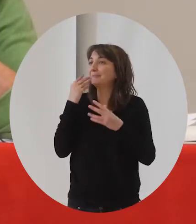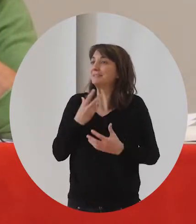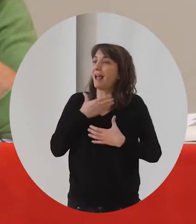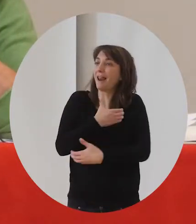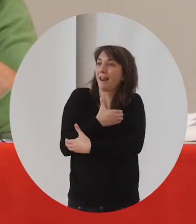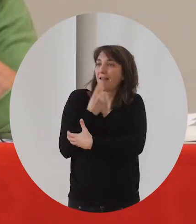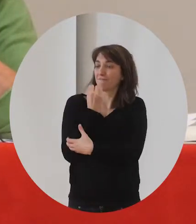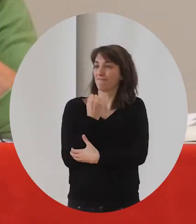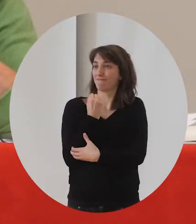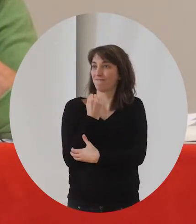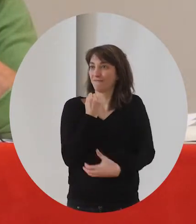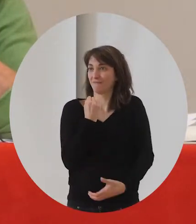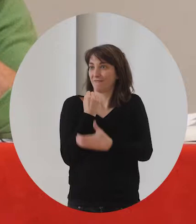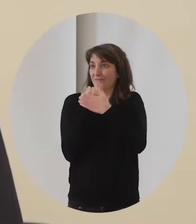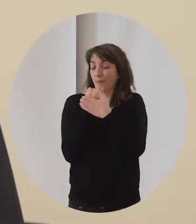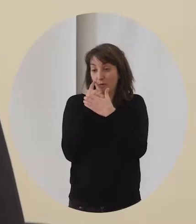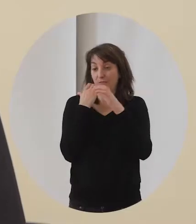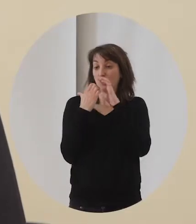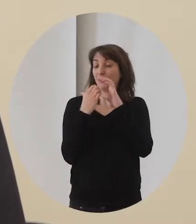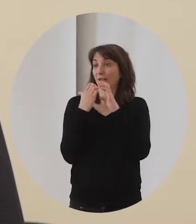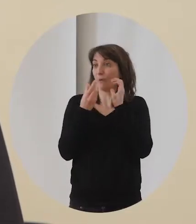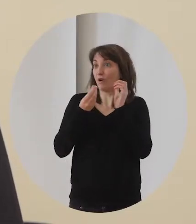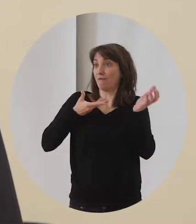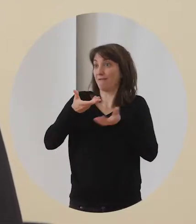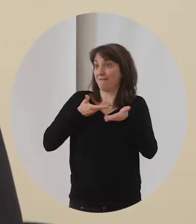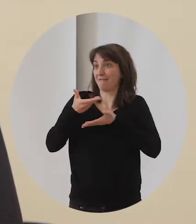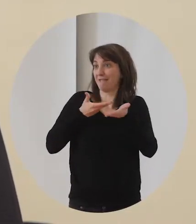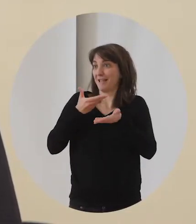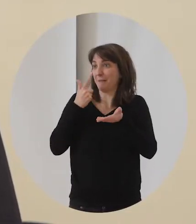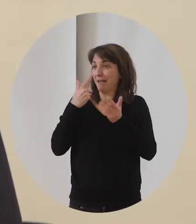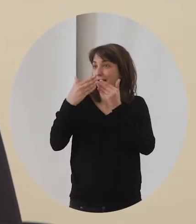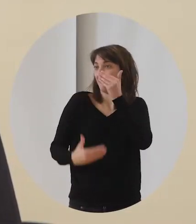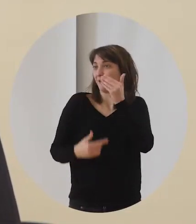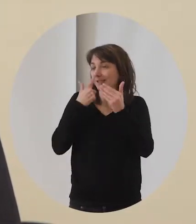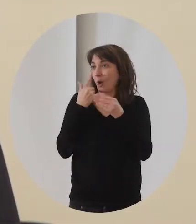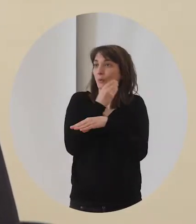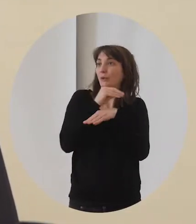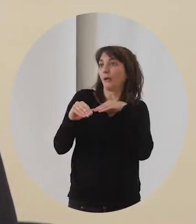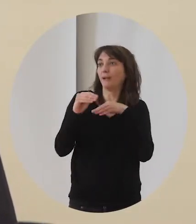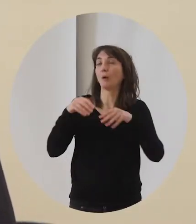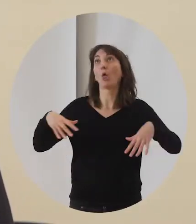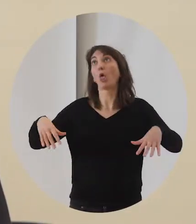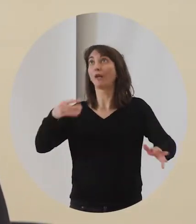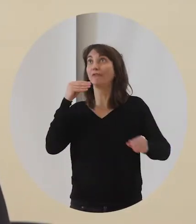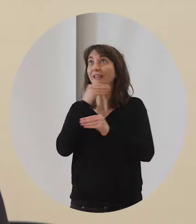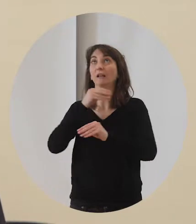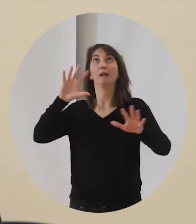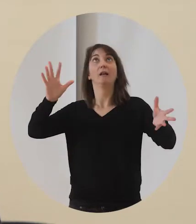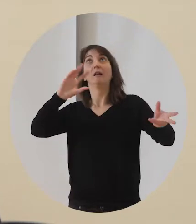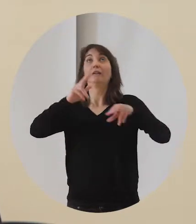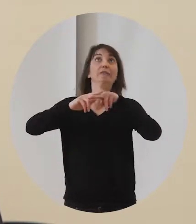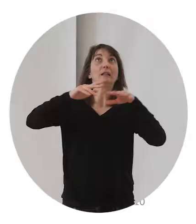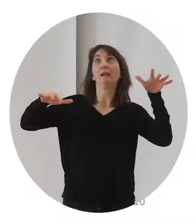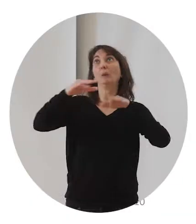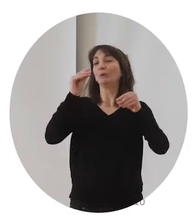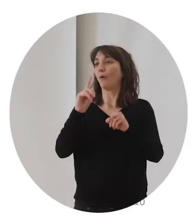bien adaptés pour pouvoir rester dans une communication avec l'enfant et puis pour qu'il puisse se sentir en sécurité et